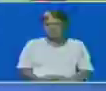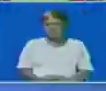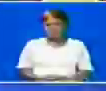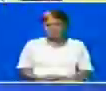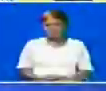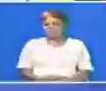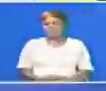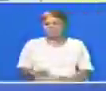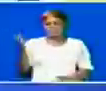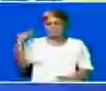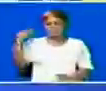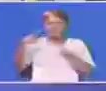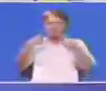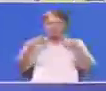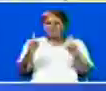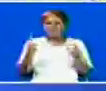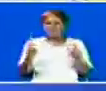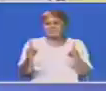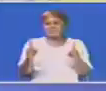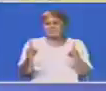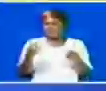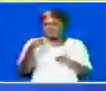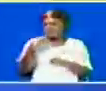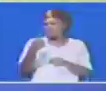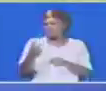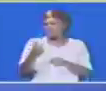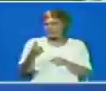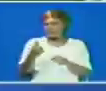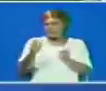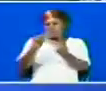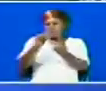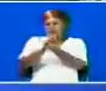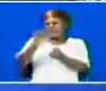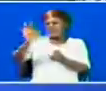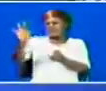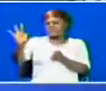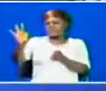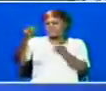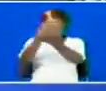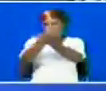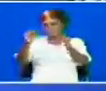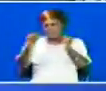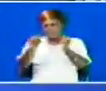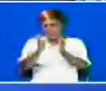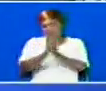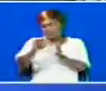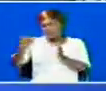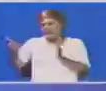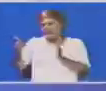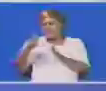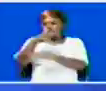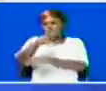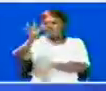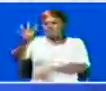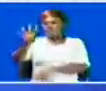Ingawa taarifa ya awali kutoka ikulu ya Nairobi iliashiria kwamba marais 13 na wageni wengine waalikwa zaidi ya 40